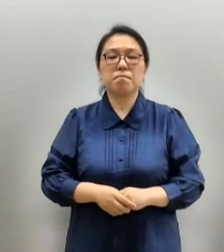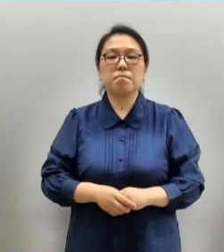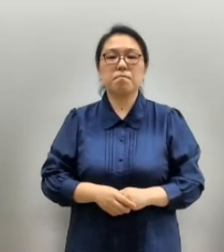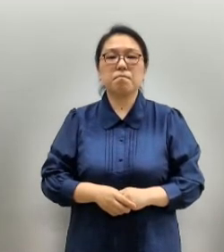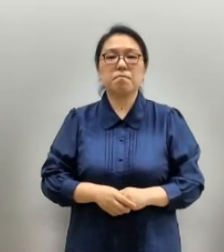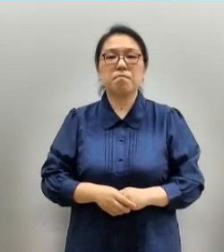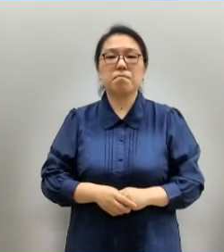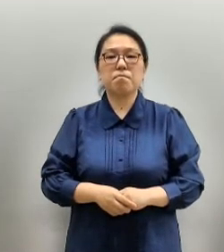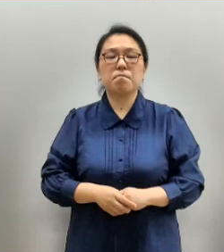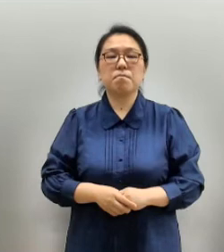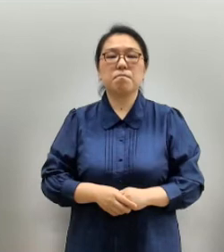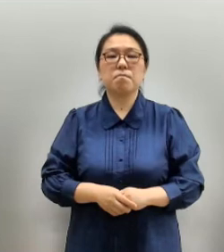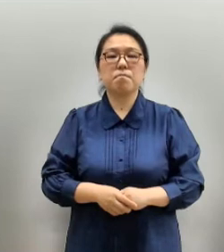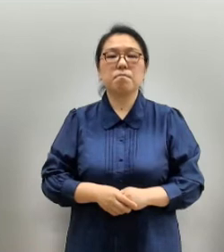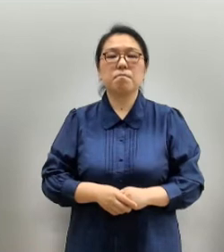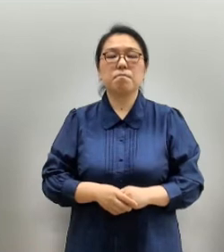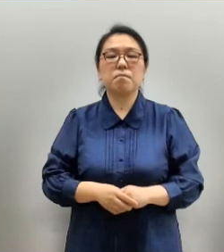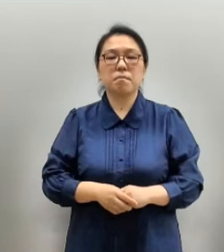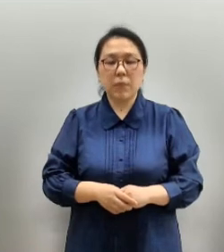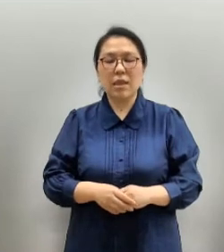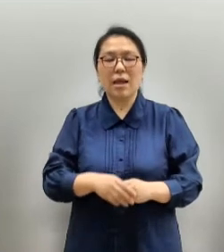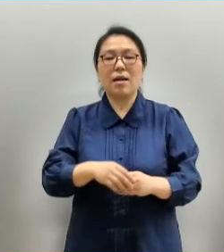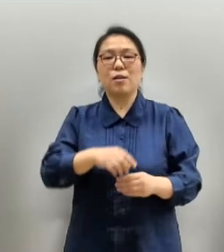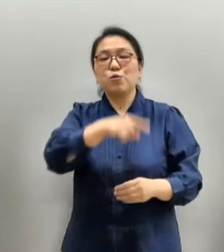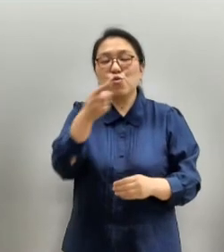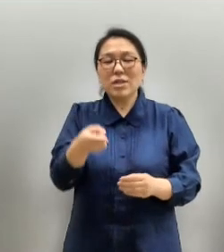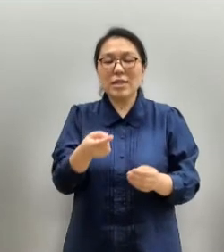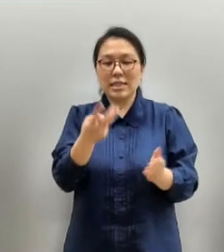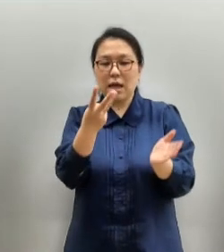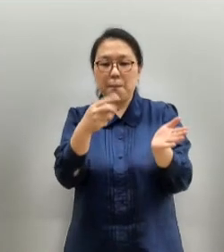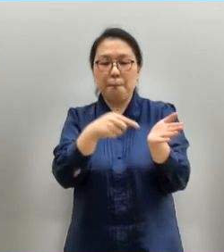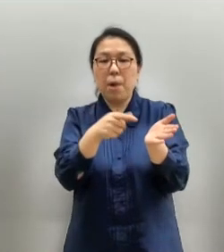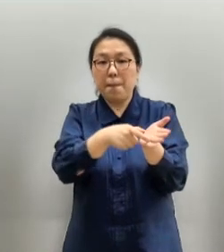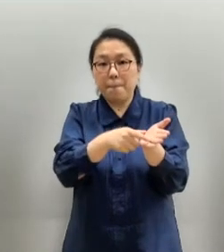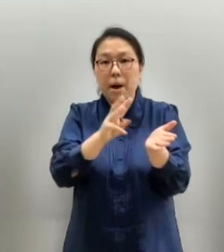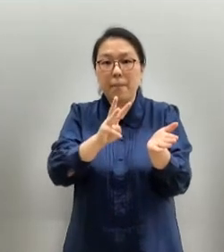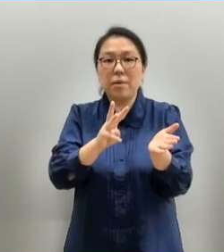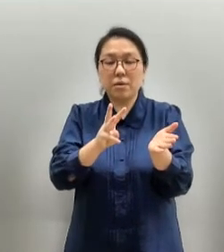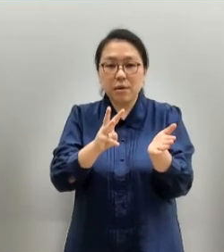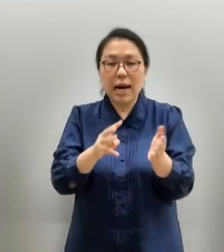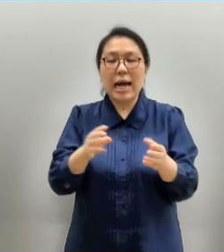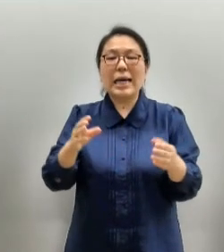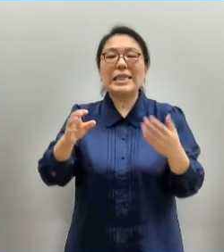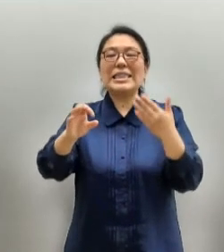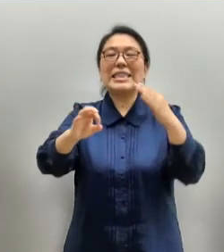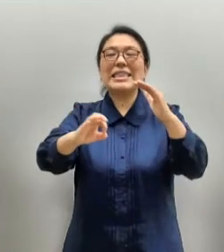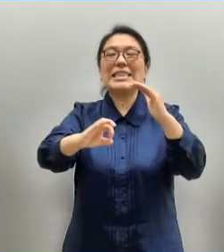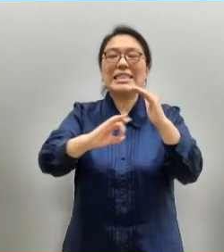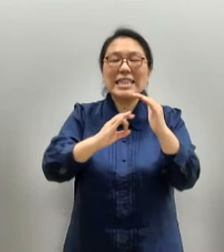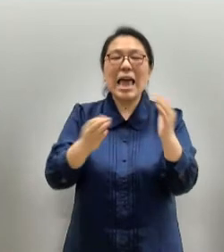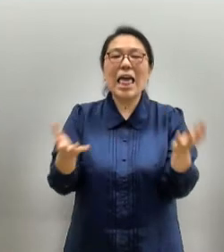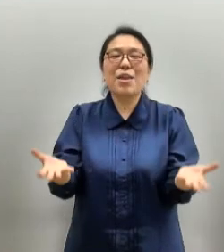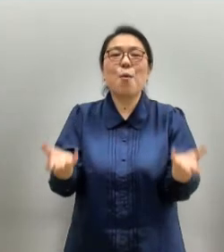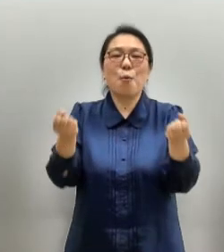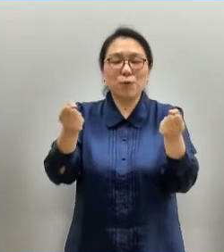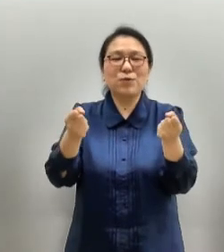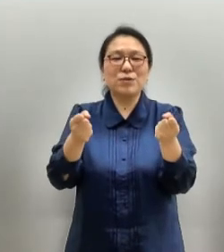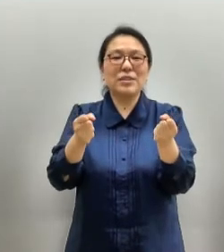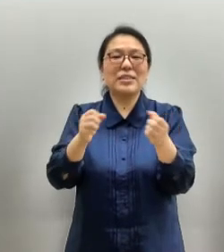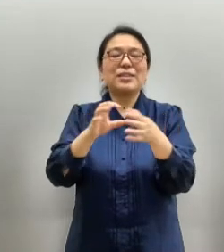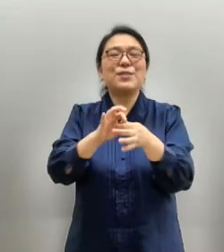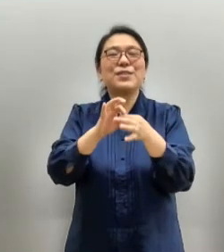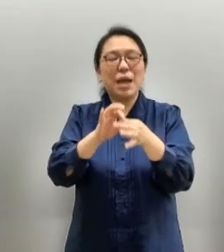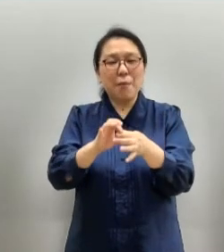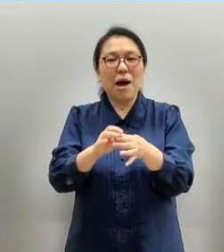2よりむしろ3ですね、3のところ、事例共有、これもですね、どういうような経路で発生したとか、その事例につきまし